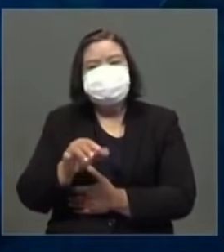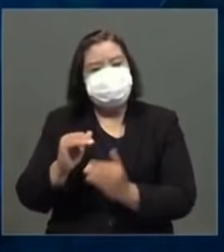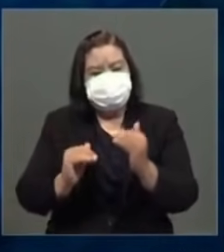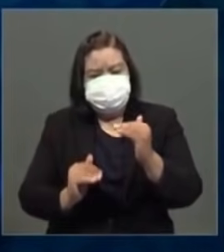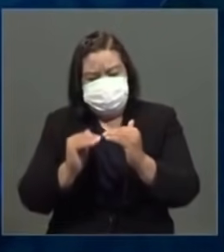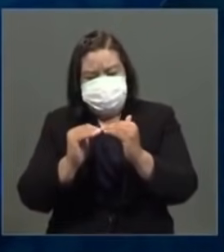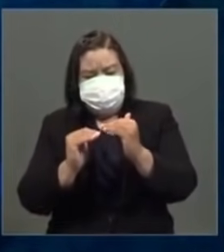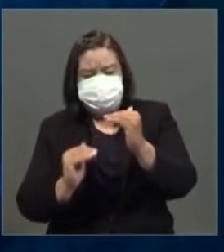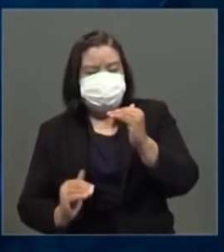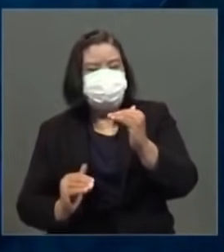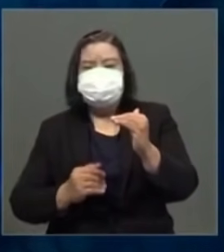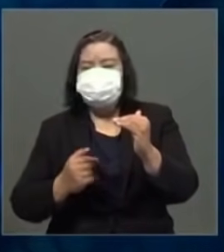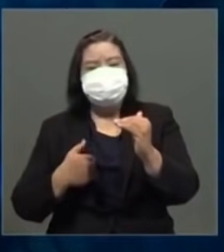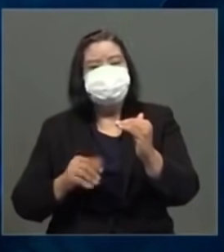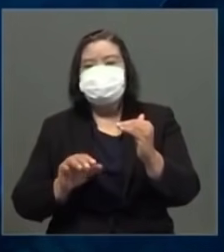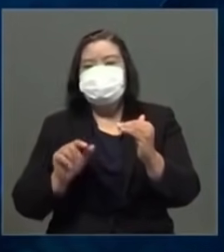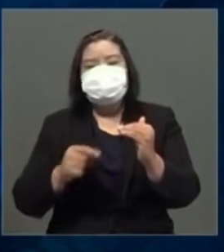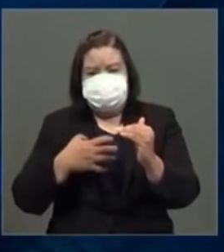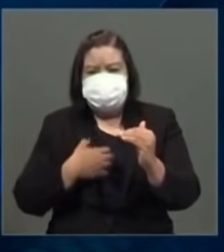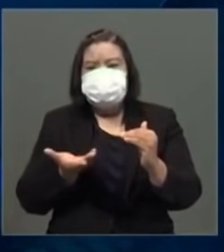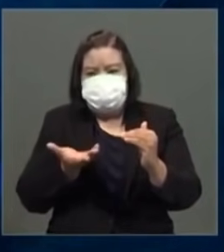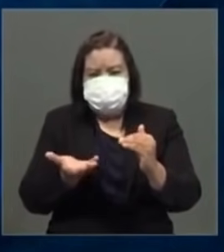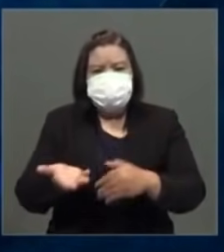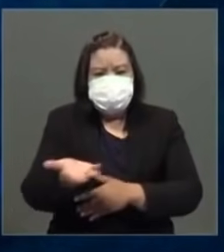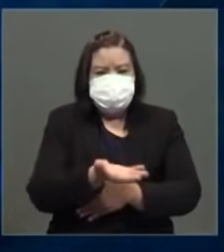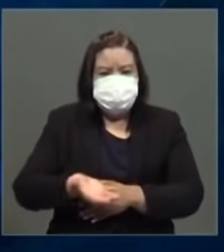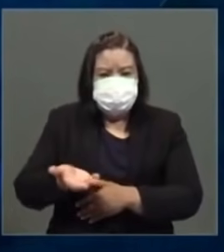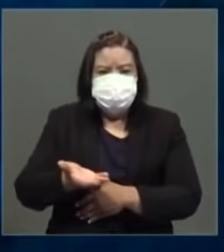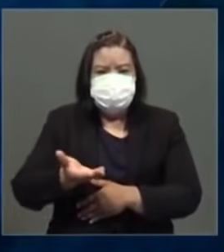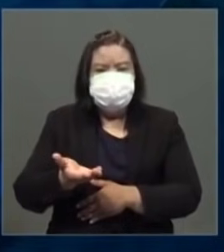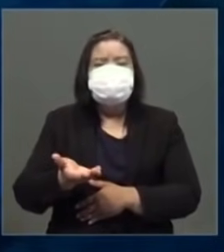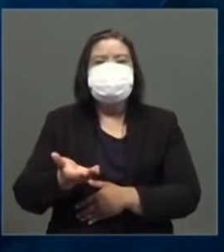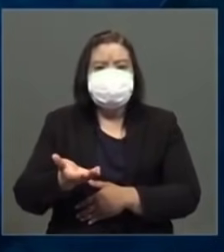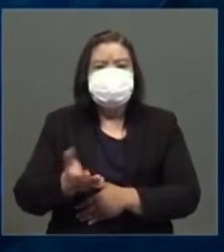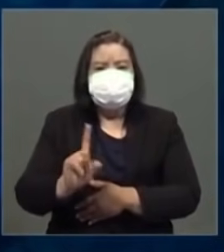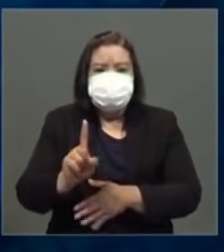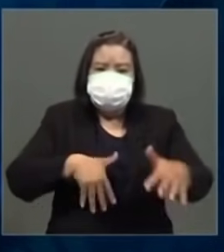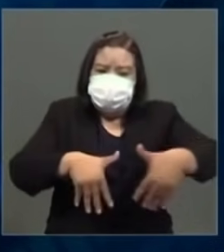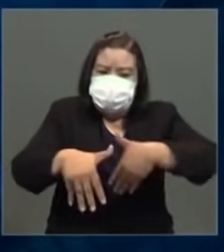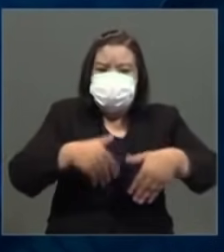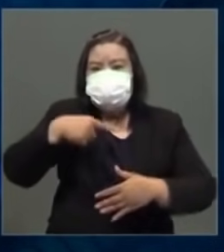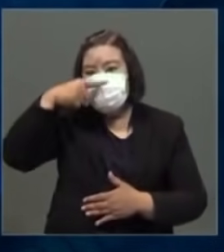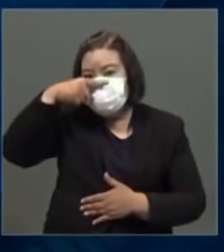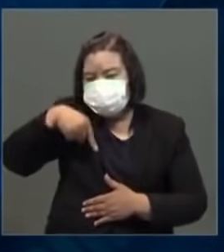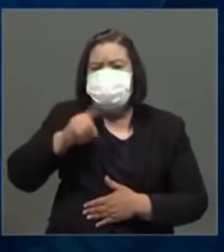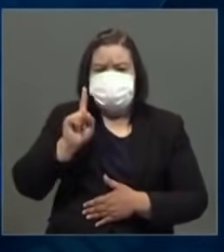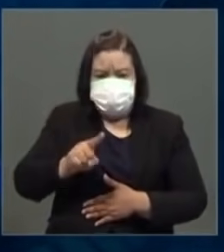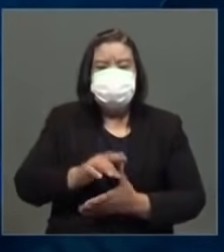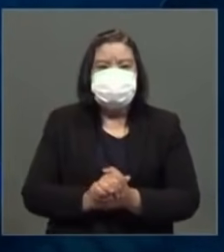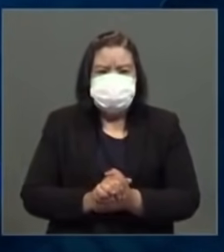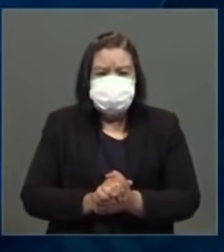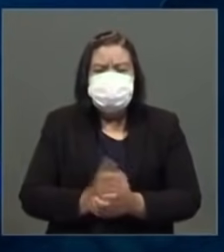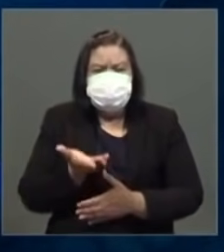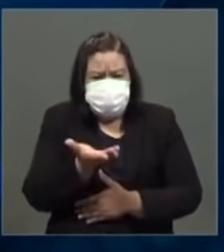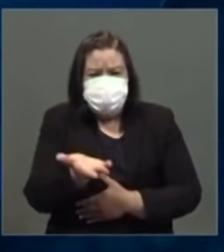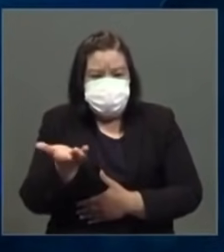ขอกำลังในการที่จะให้พี่น้องประชาชนนะครับได้เข้ามาบอกกับทุ